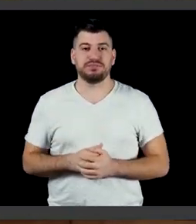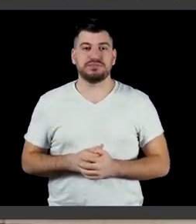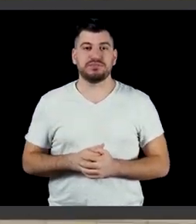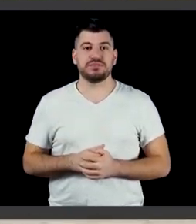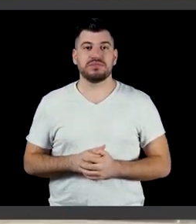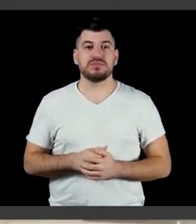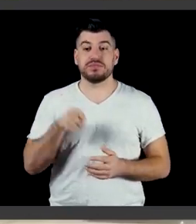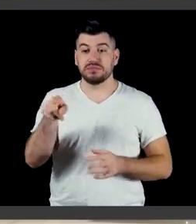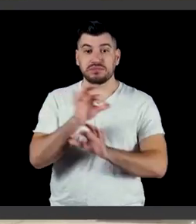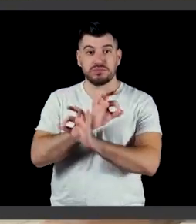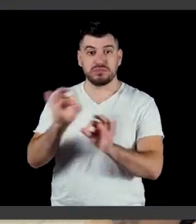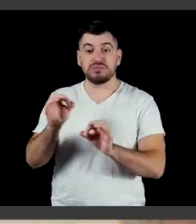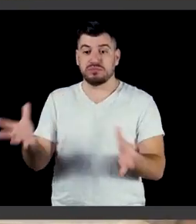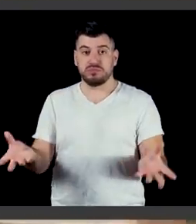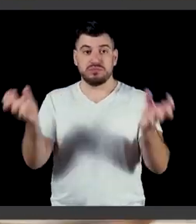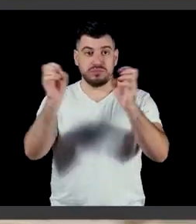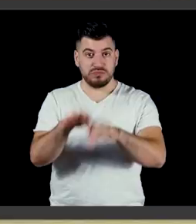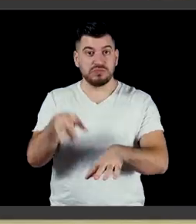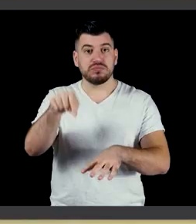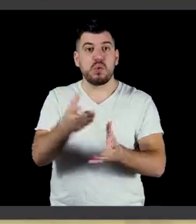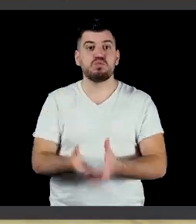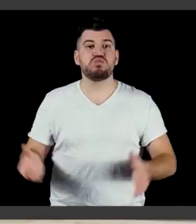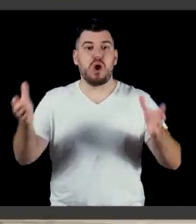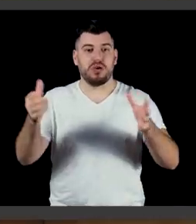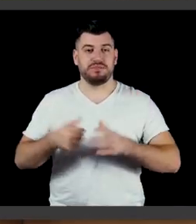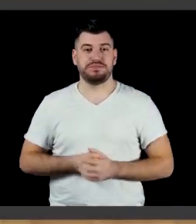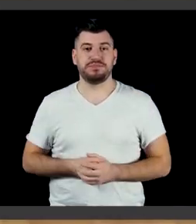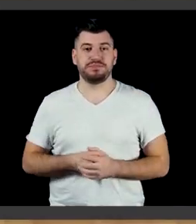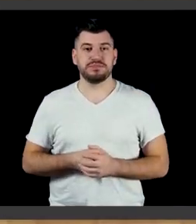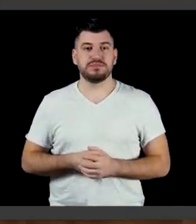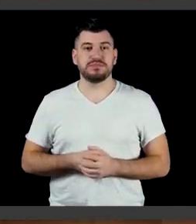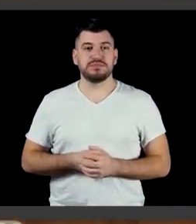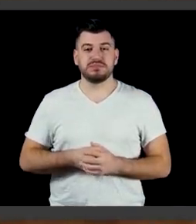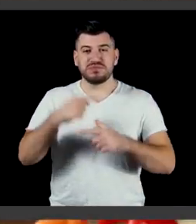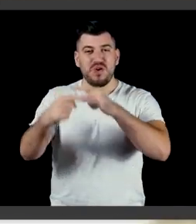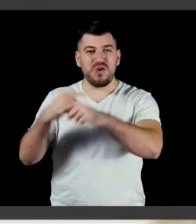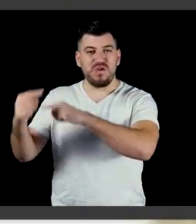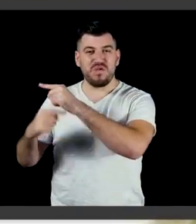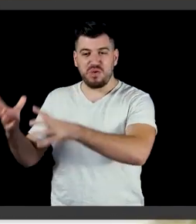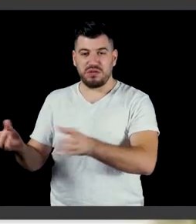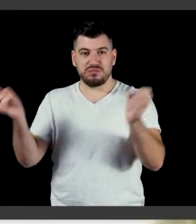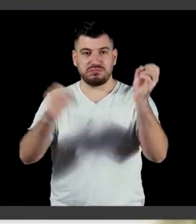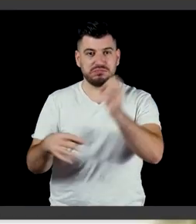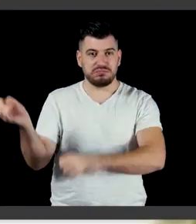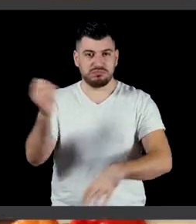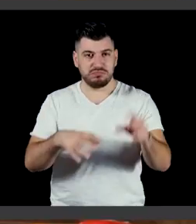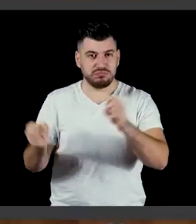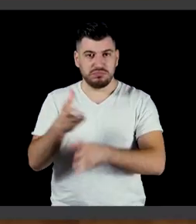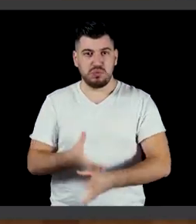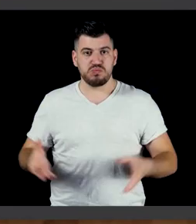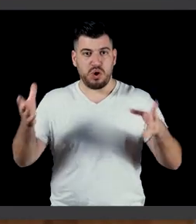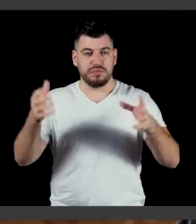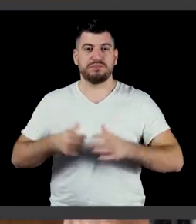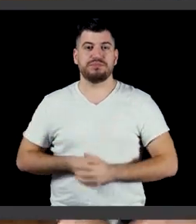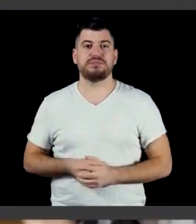Και έτσι όπως είναι, θα βάλω τα αγκουράκι μέσα σε ένα μπολ. Εντάξει. Πάω ένα μπολάκι και θα βάλω όλες τις φλούδες αυτές που έχω κόψει